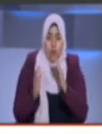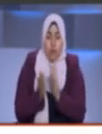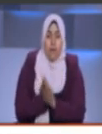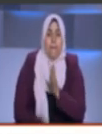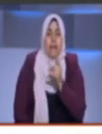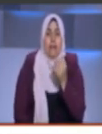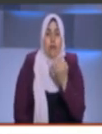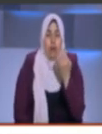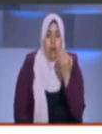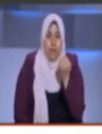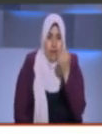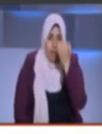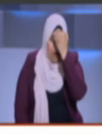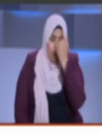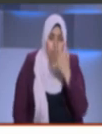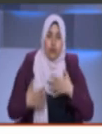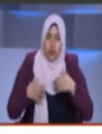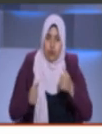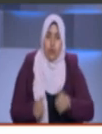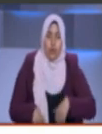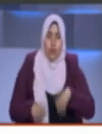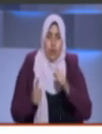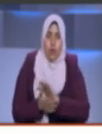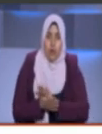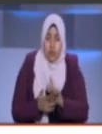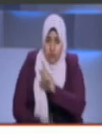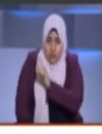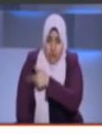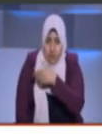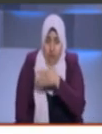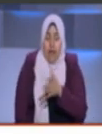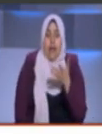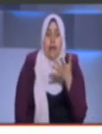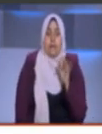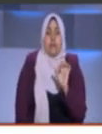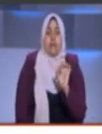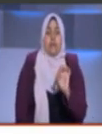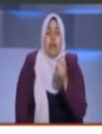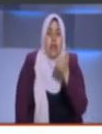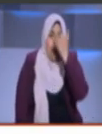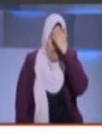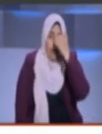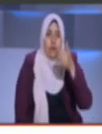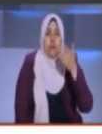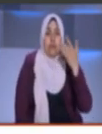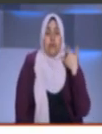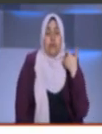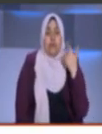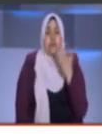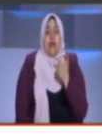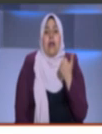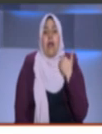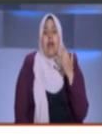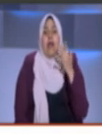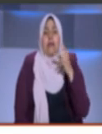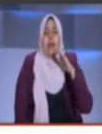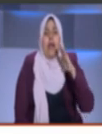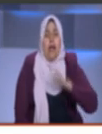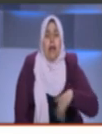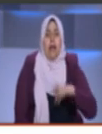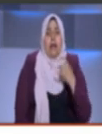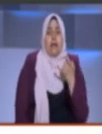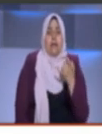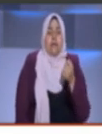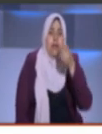ألف، تقريبا 143 ألف حالات الشفاء، 95 ألف، فبنتكلم تقريبا في أقل من 50 ألف